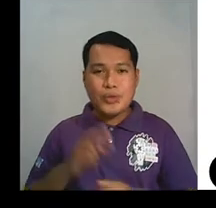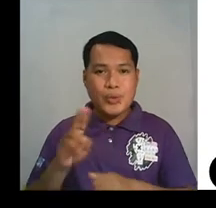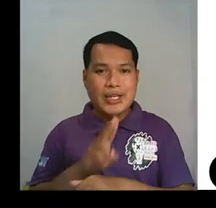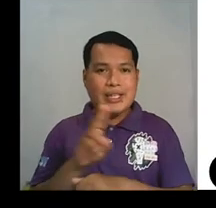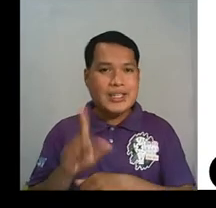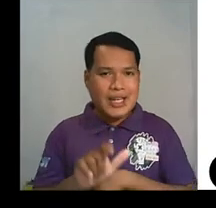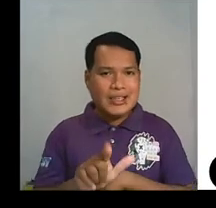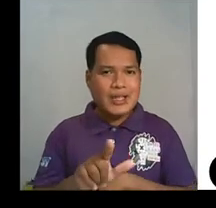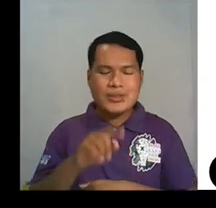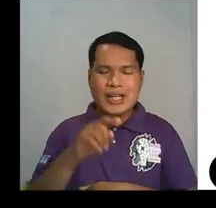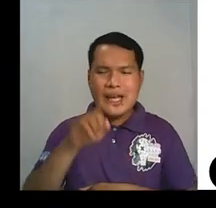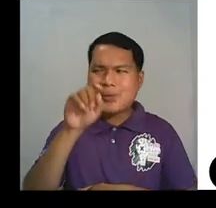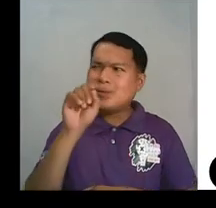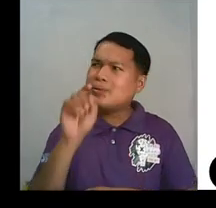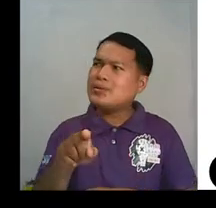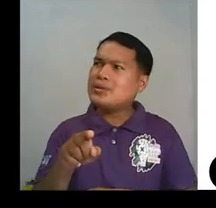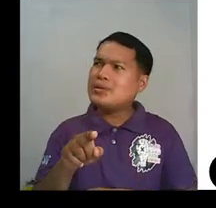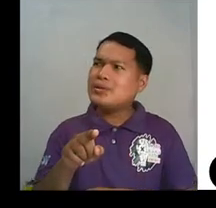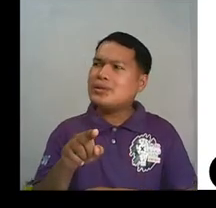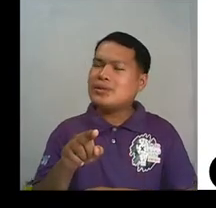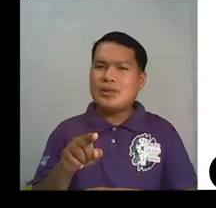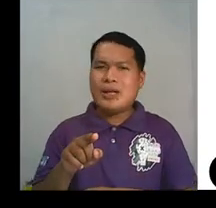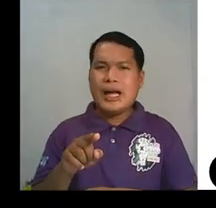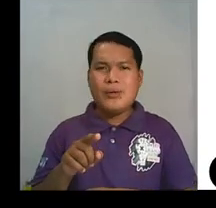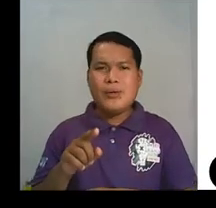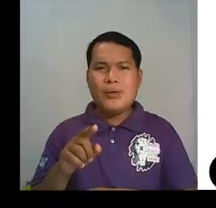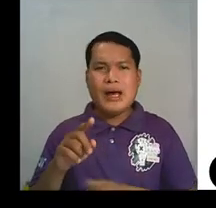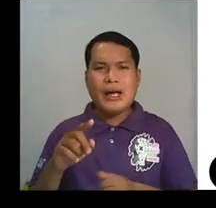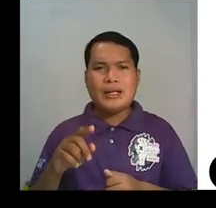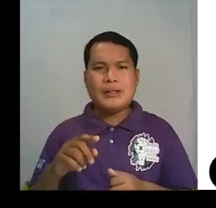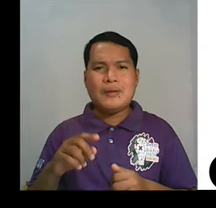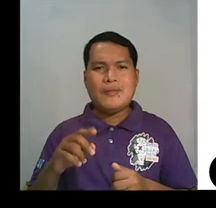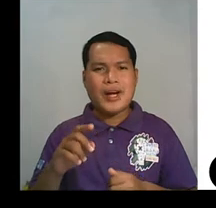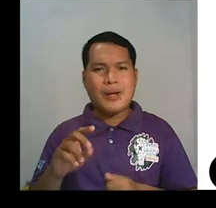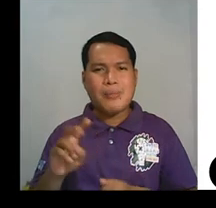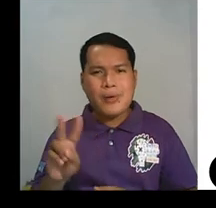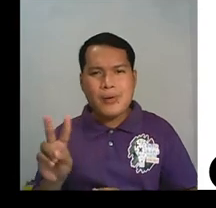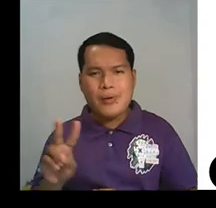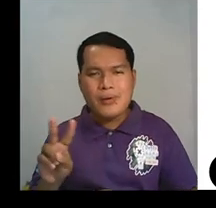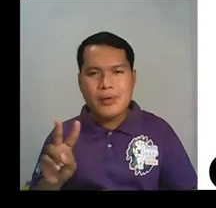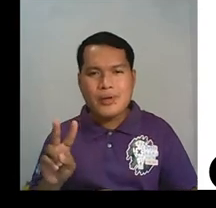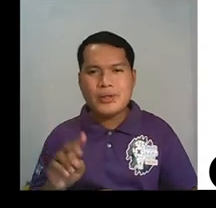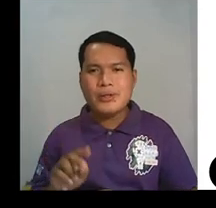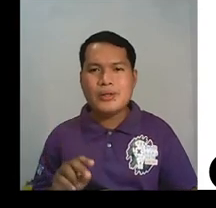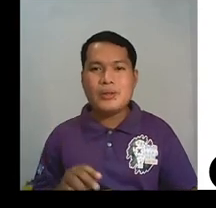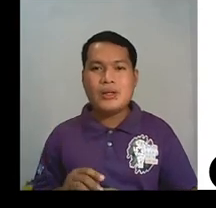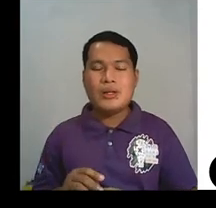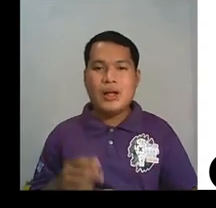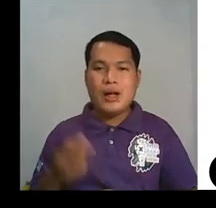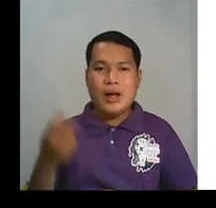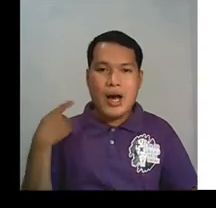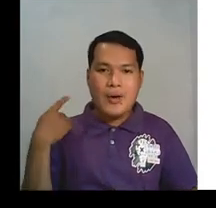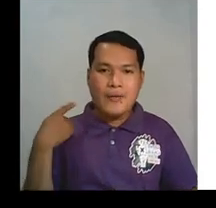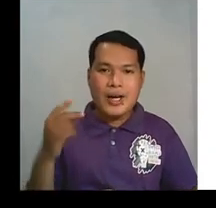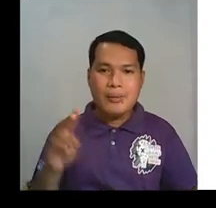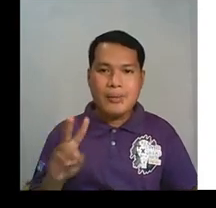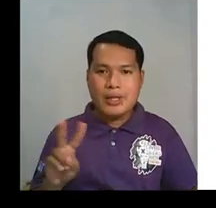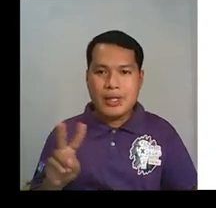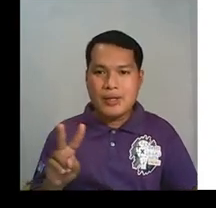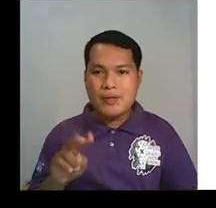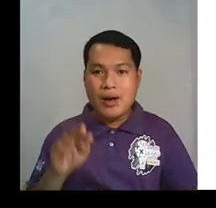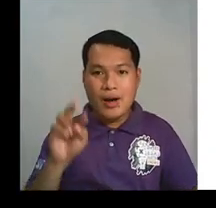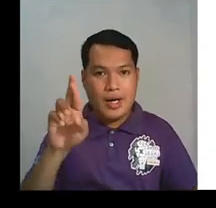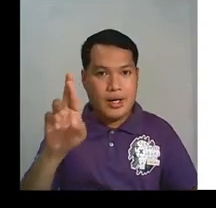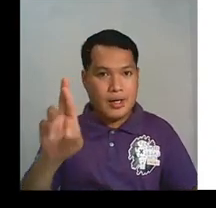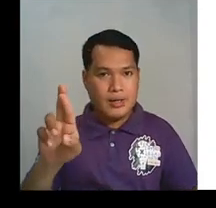Usually. Tinatanong tayo. Ano ang variable? Our variable